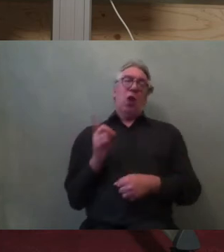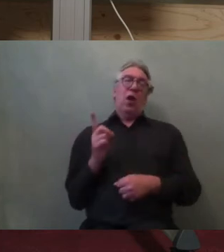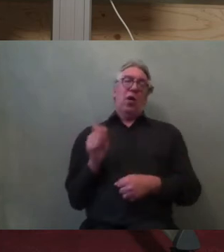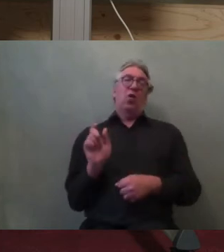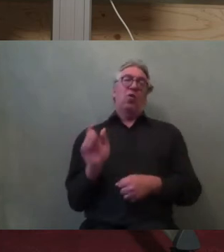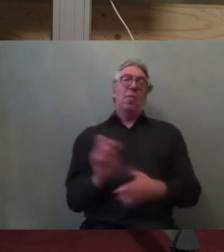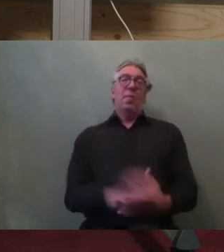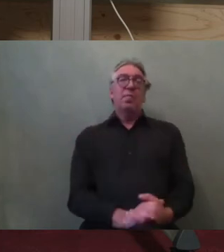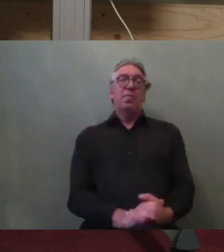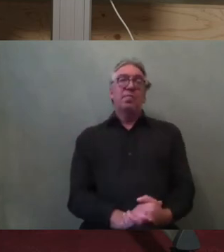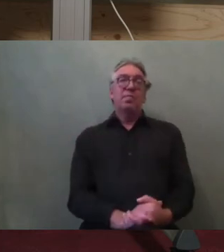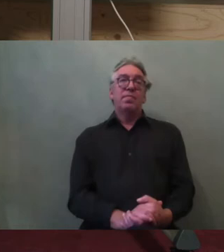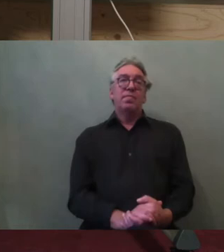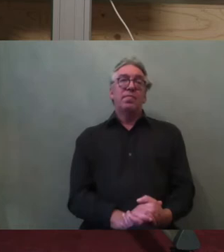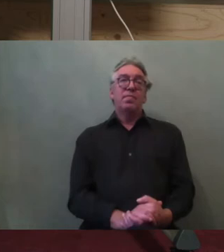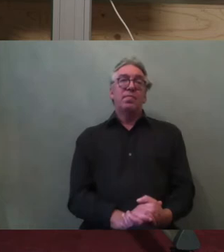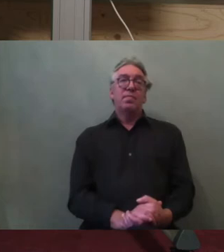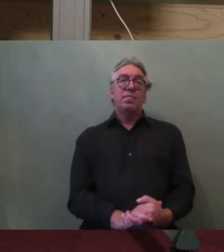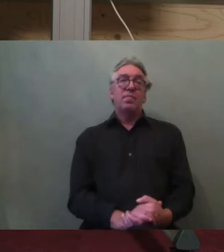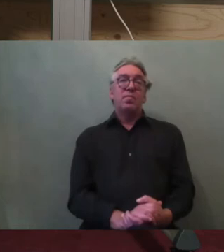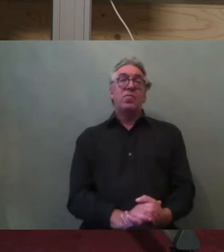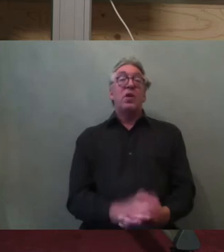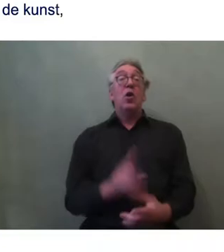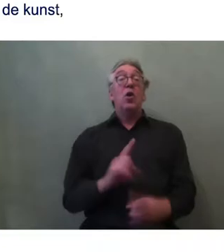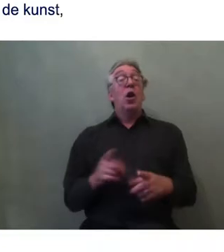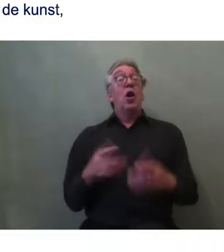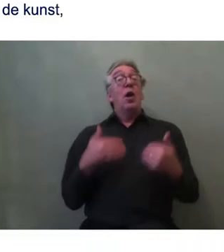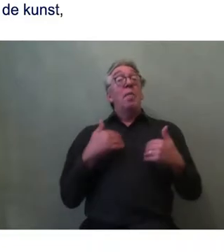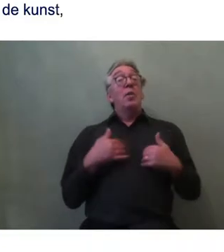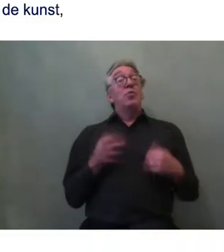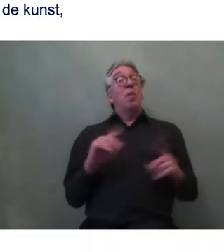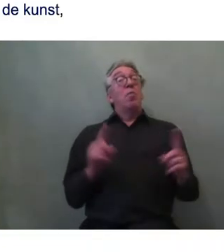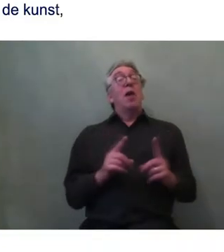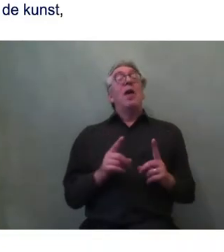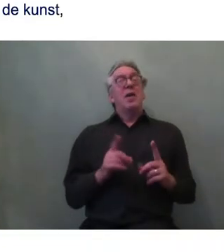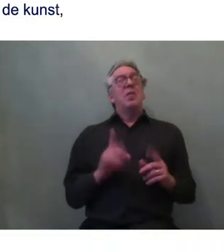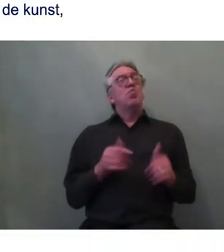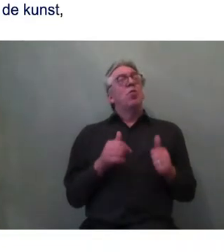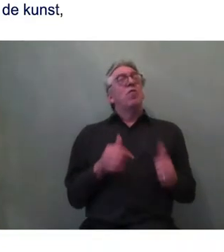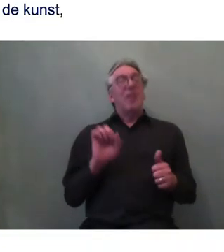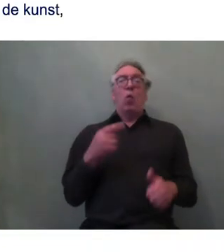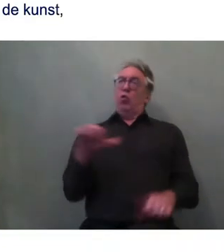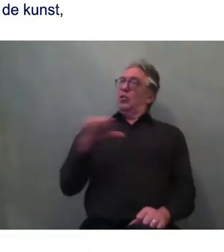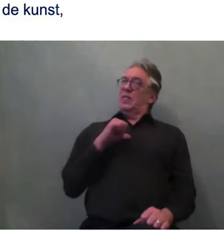Daarnaast is het fijn als mensen met een beperking zich ook kunnen herkennen in bijvoorbeeld kunst in een museum.